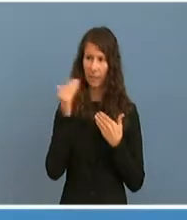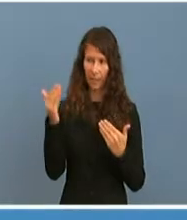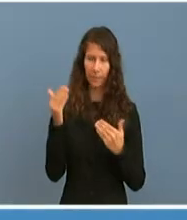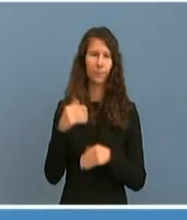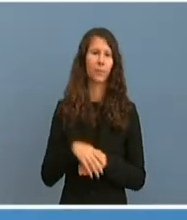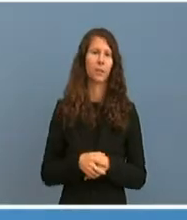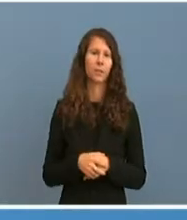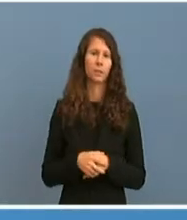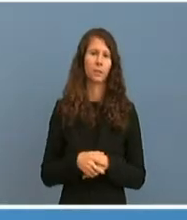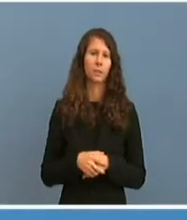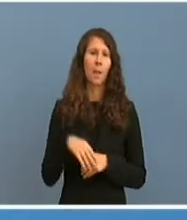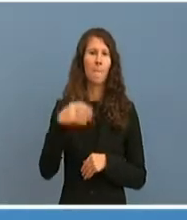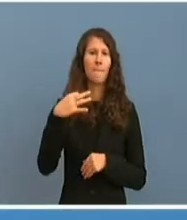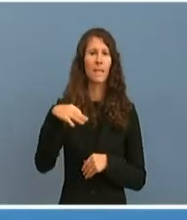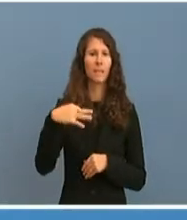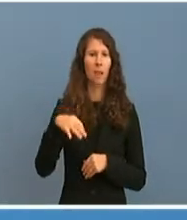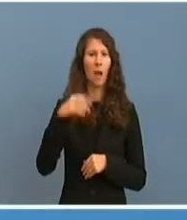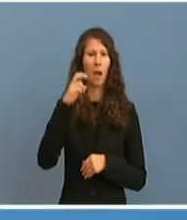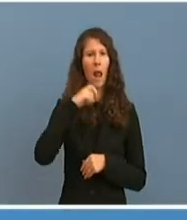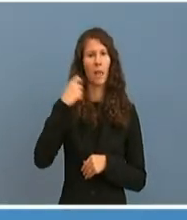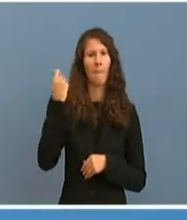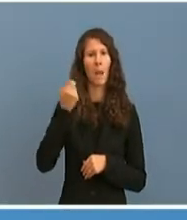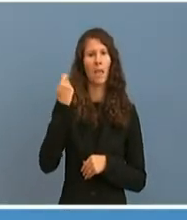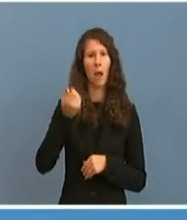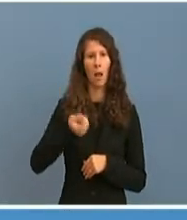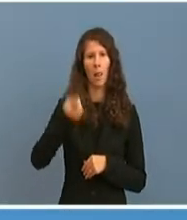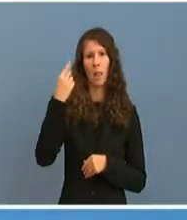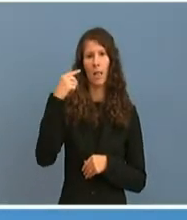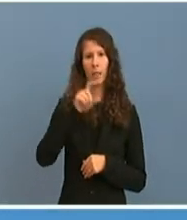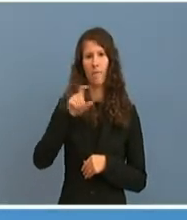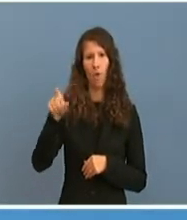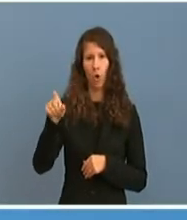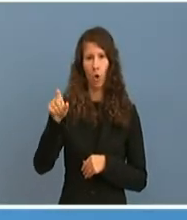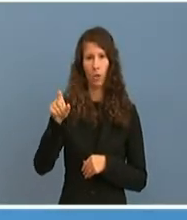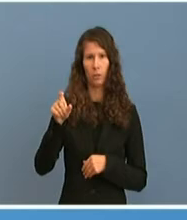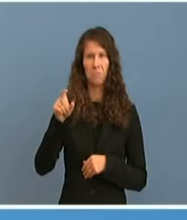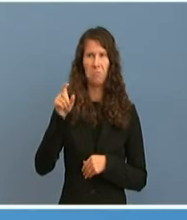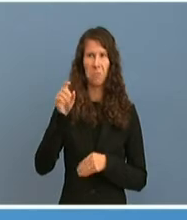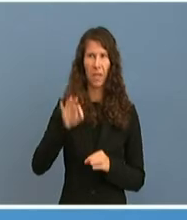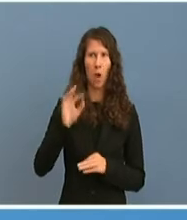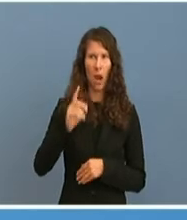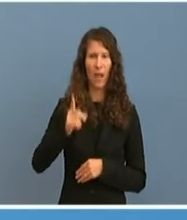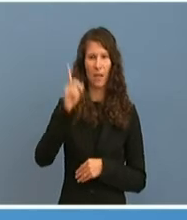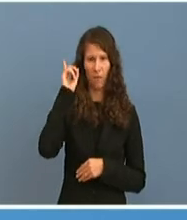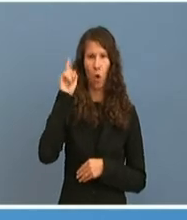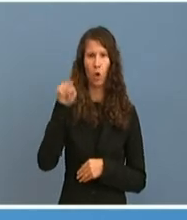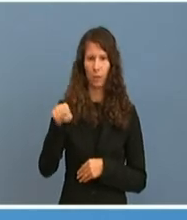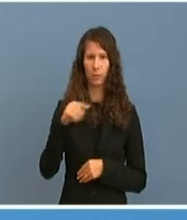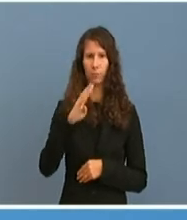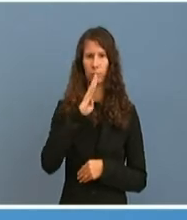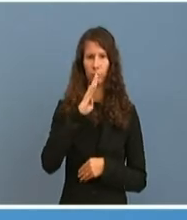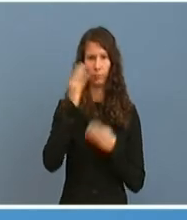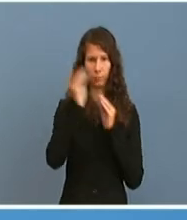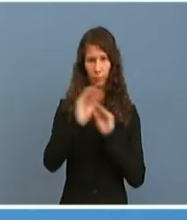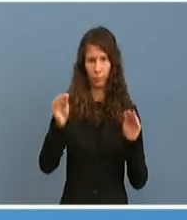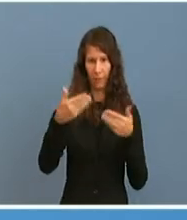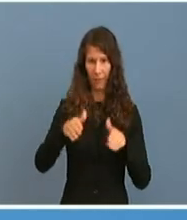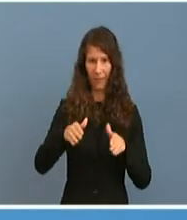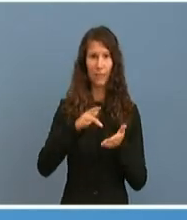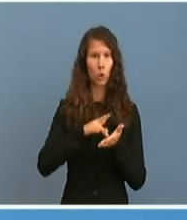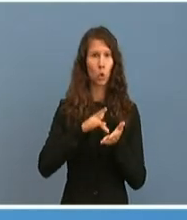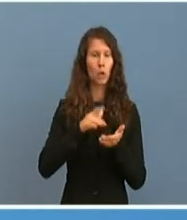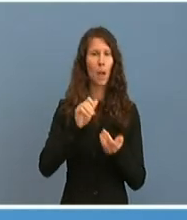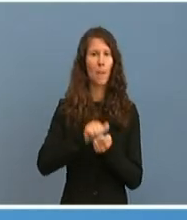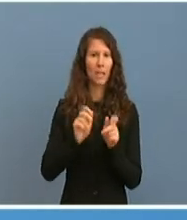verweisen, was Minister Altmaier vergangene Woche, ich glaube so ziemlich genau vor einer Woche, gesagt hat aus Anlass der Pressekonferenz